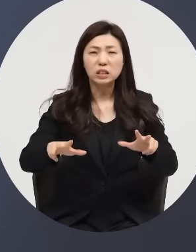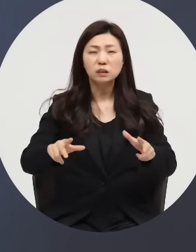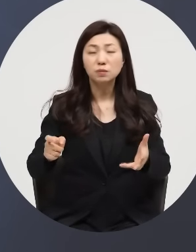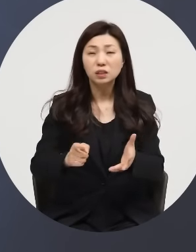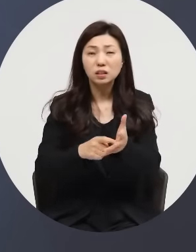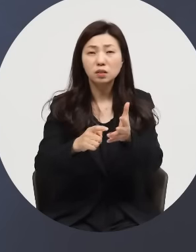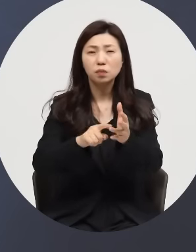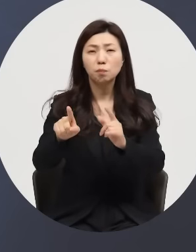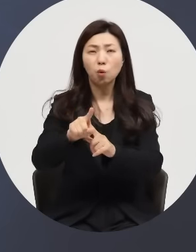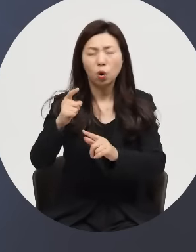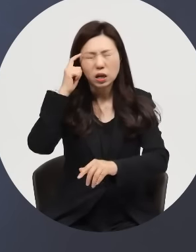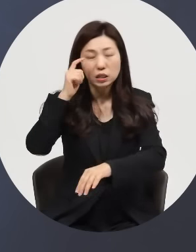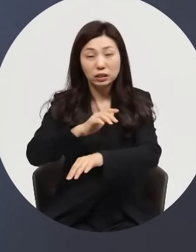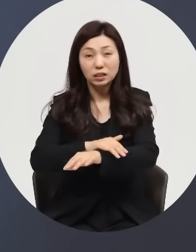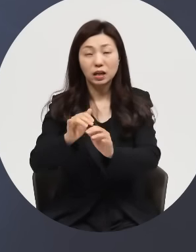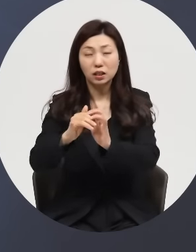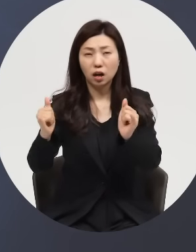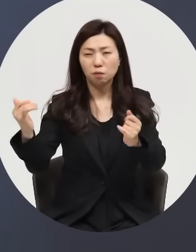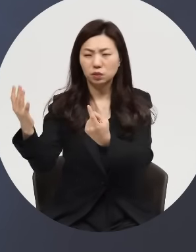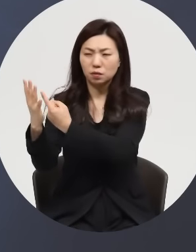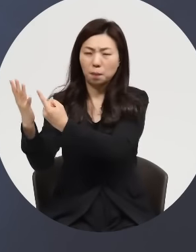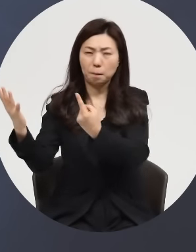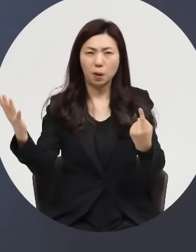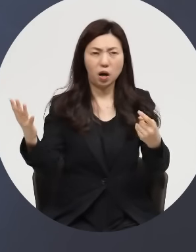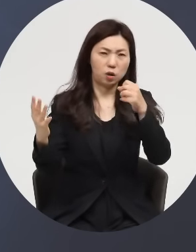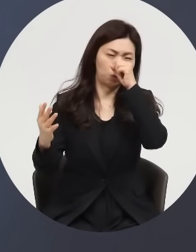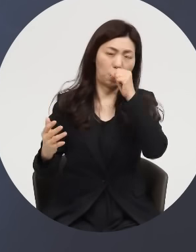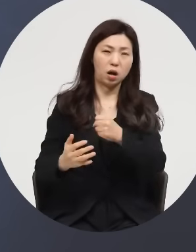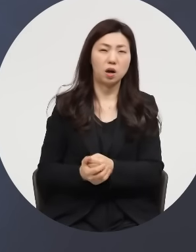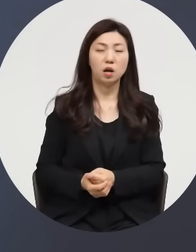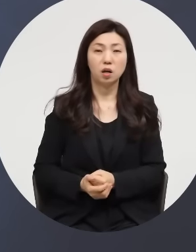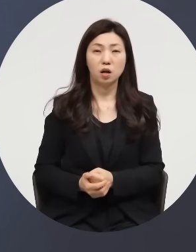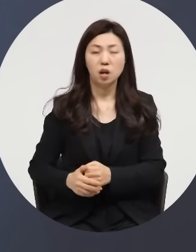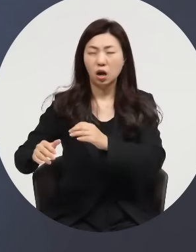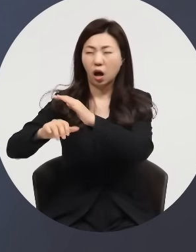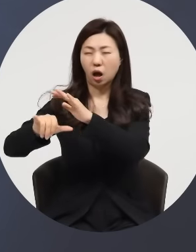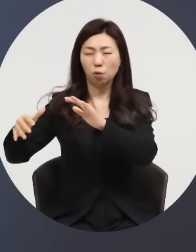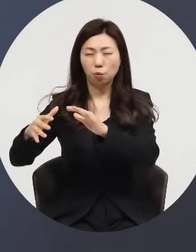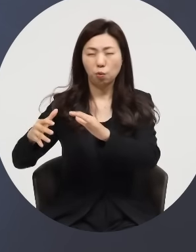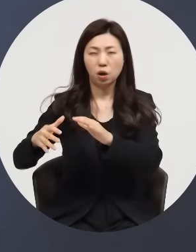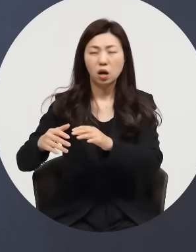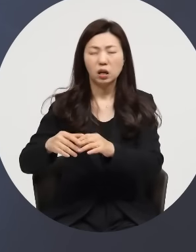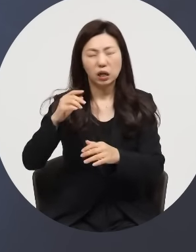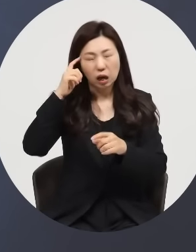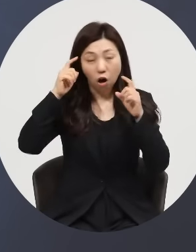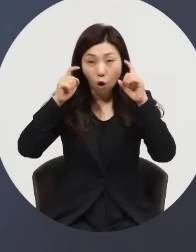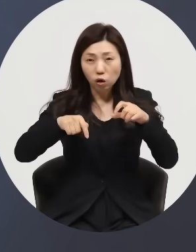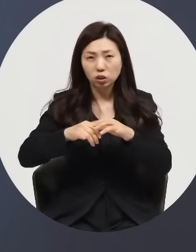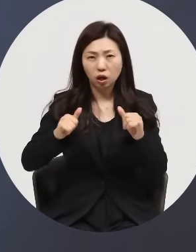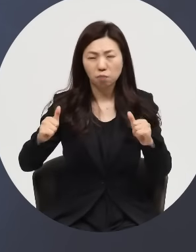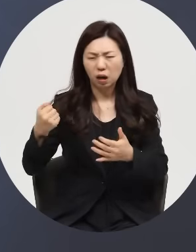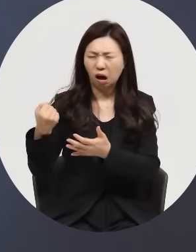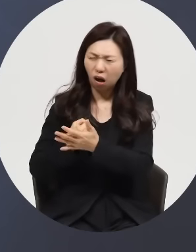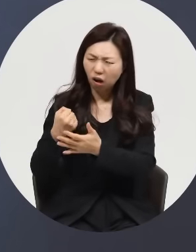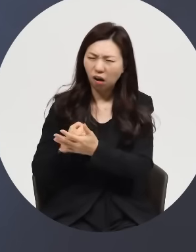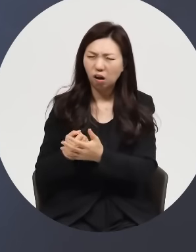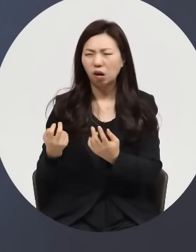게 중요하다. 지혜로운 자라면 어리석은 자라면 그냥 안타까움에 사로잡혀서 같이 빠지는